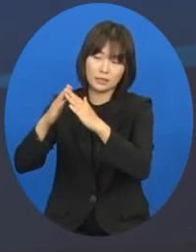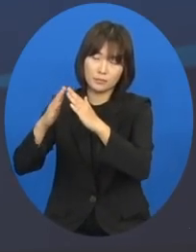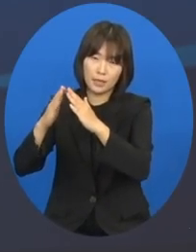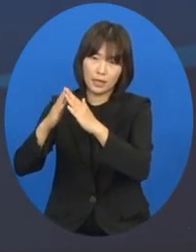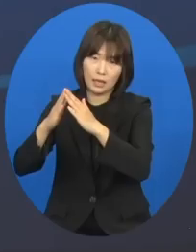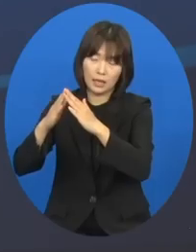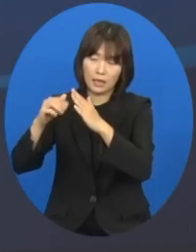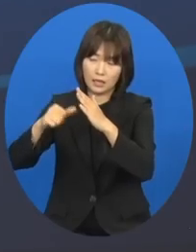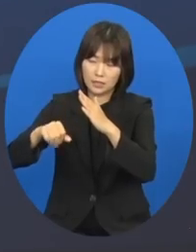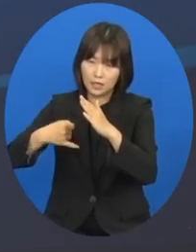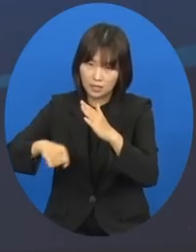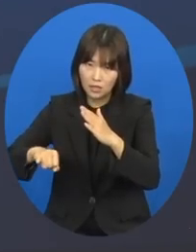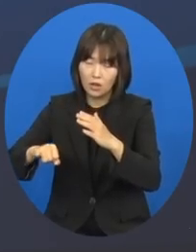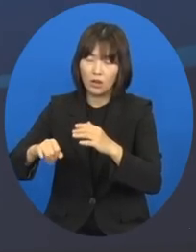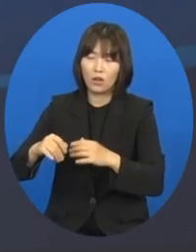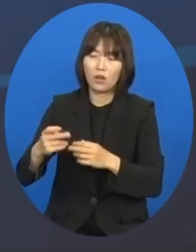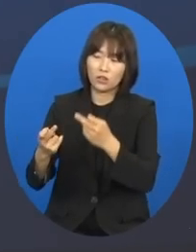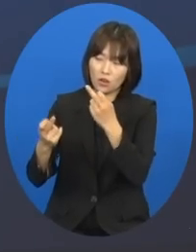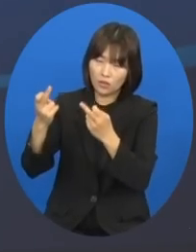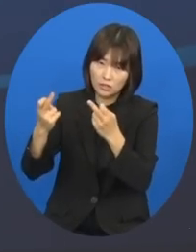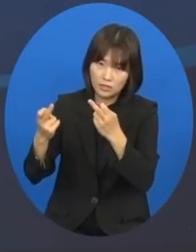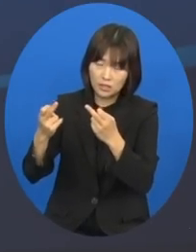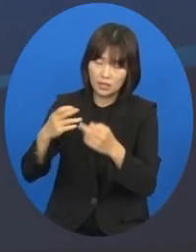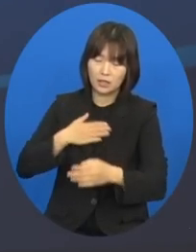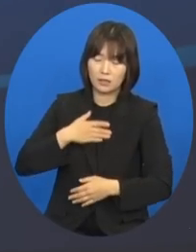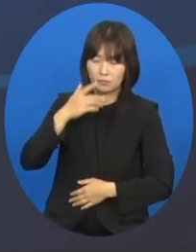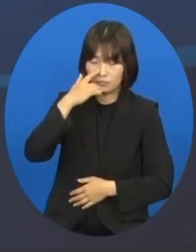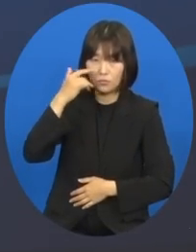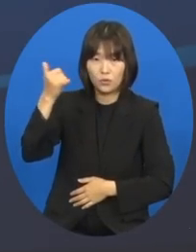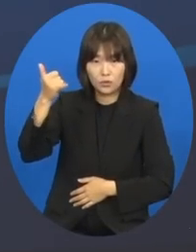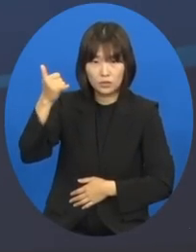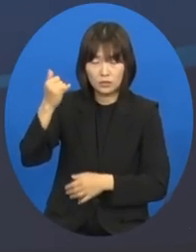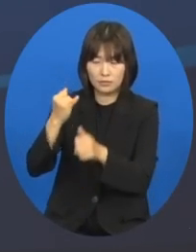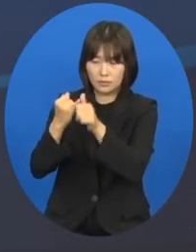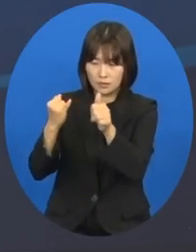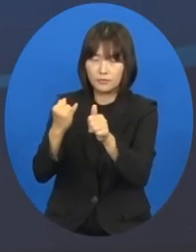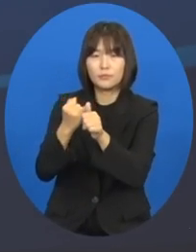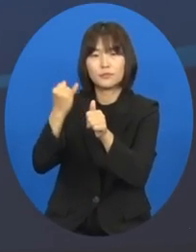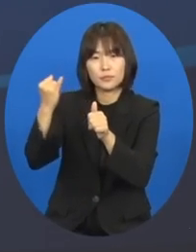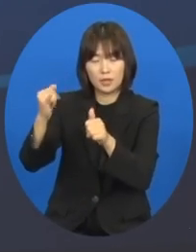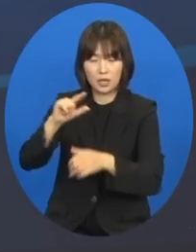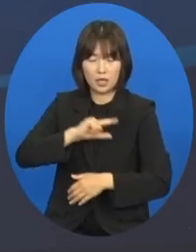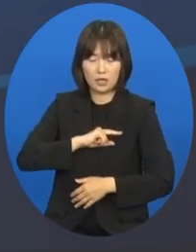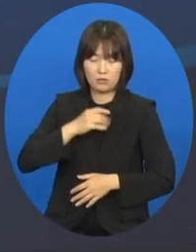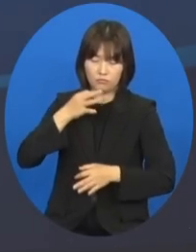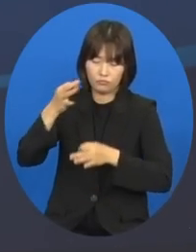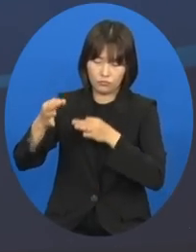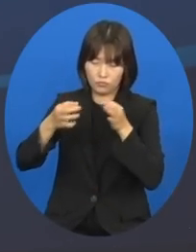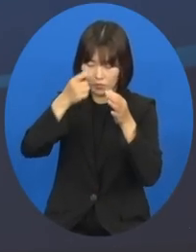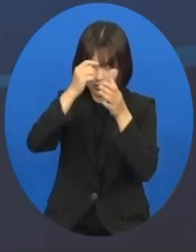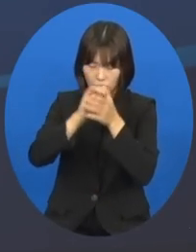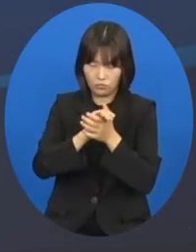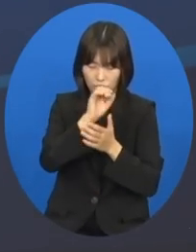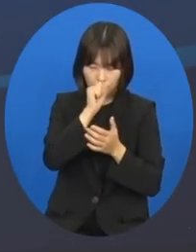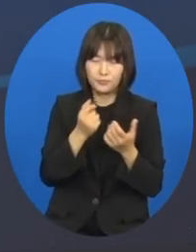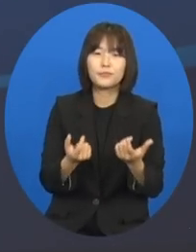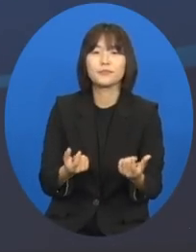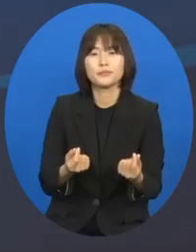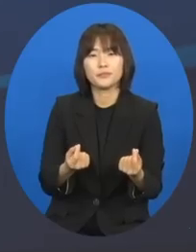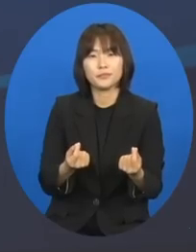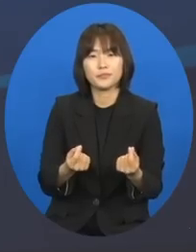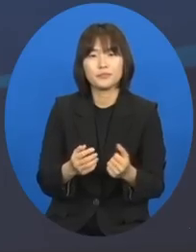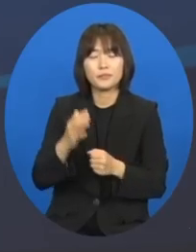또 형제들 또 내 부모님 배우자 그 이름을 불러가면서 기도하면 좋겠습니다 하나님